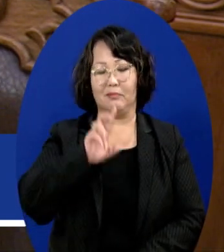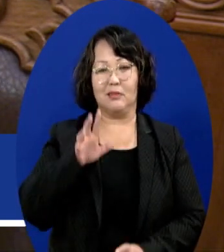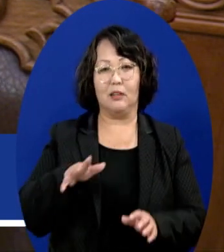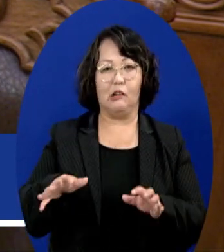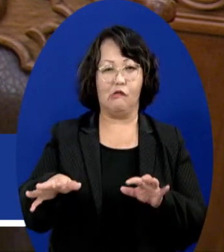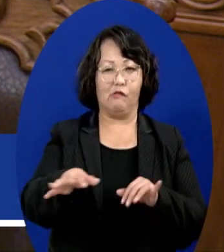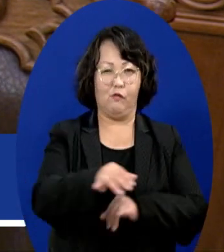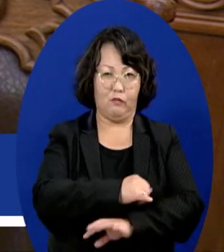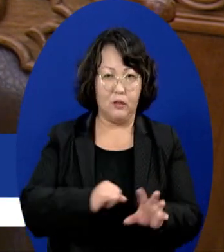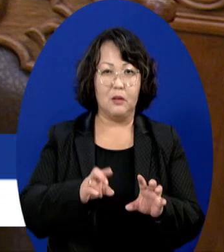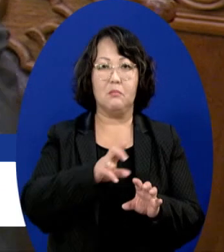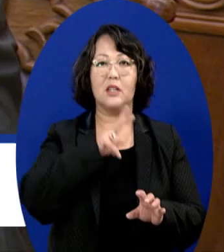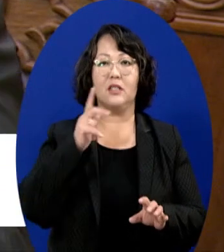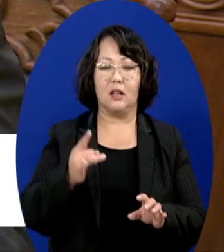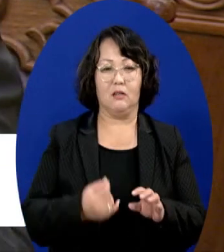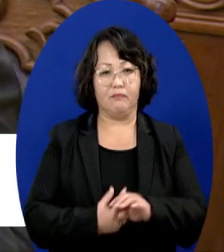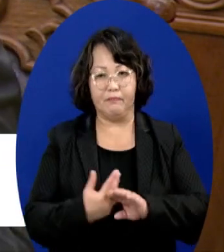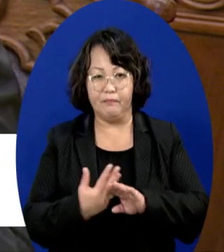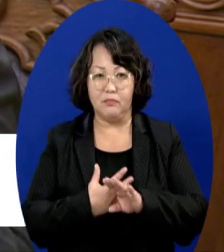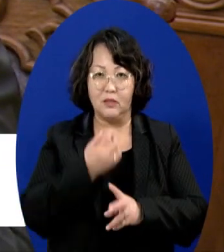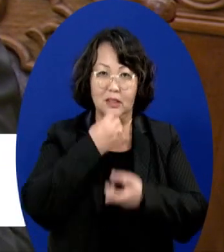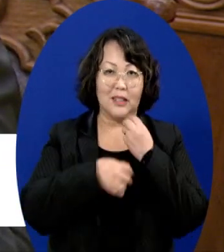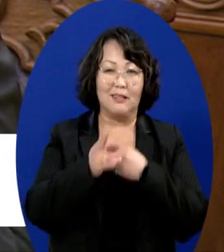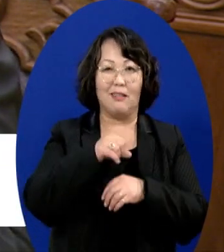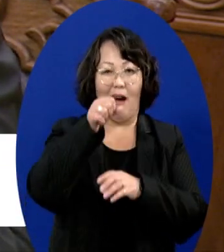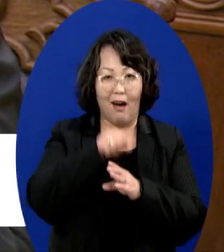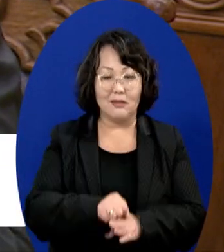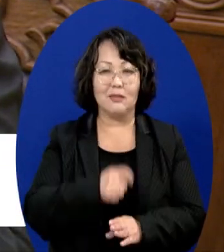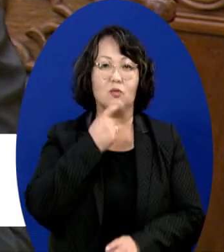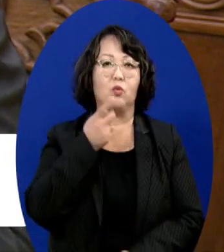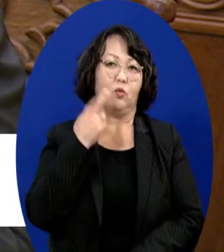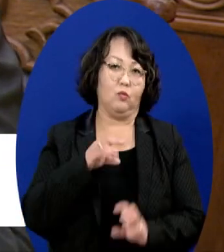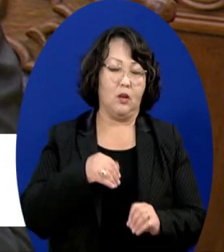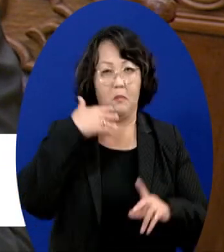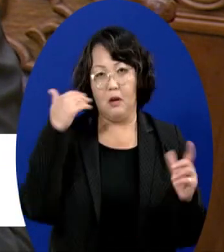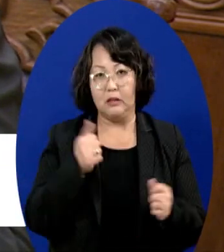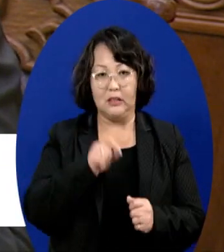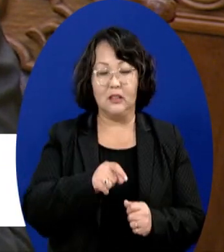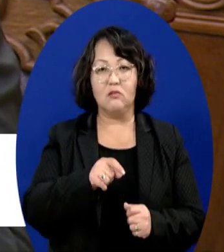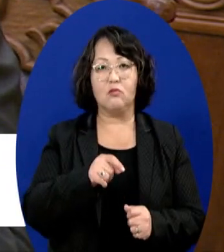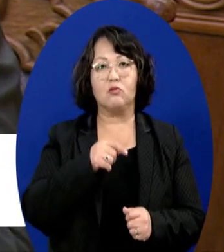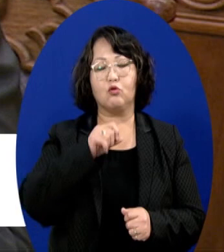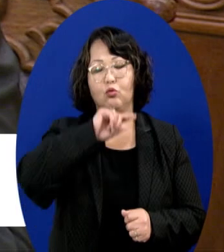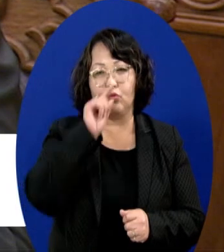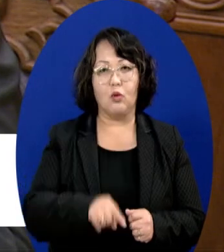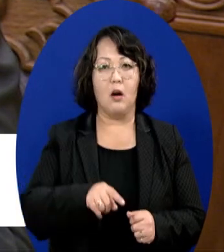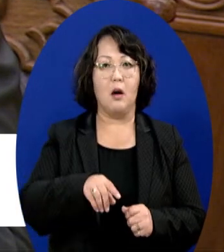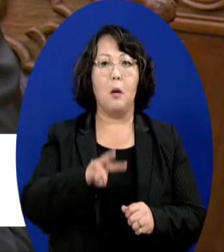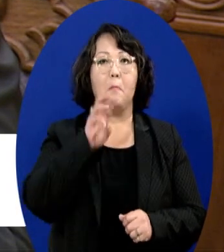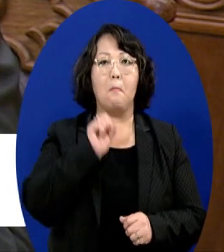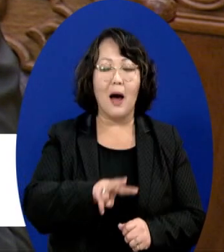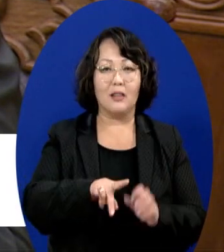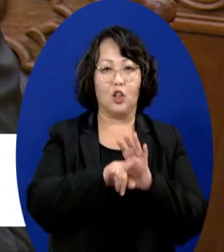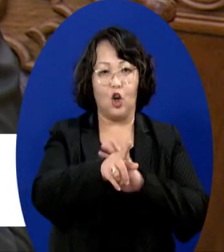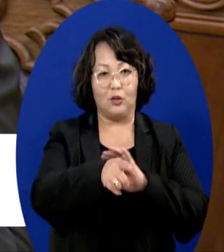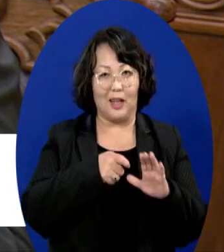даац хэтрээд байна. Тийм болохоор малчит маань энэ тал дээр нь бид нэр зөвшөөрьё. Малын татварыг авч болноо бид